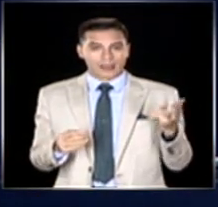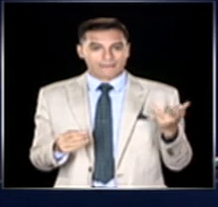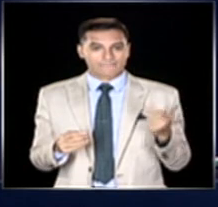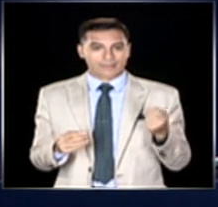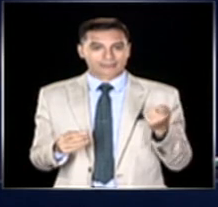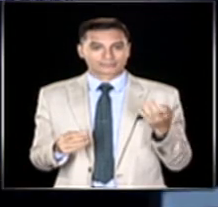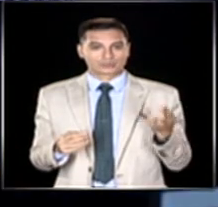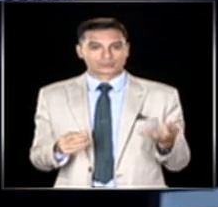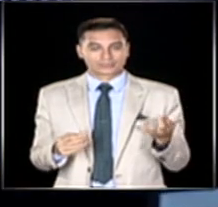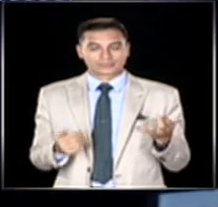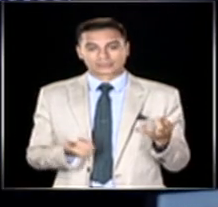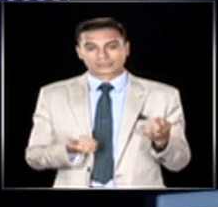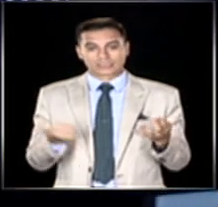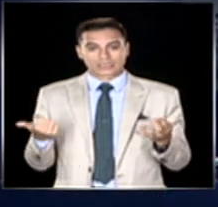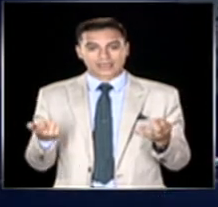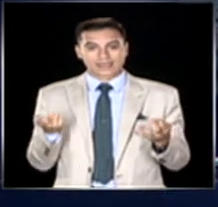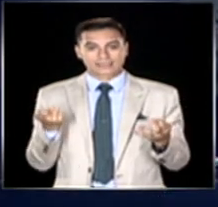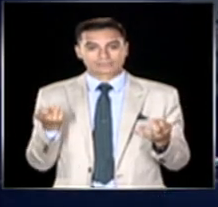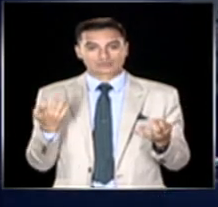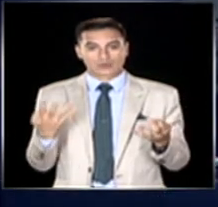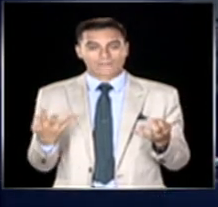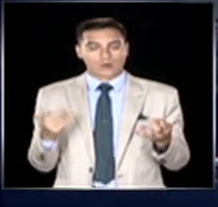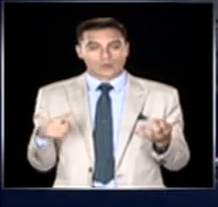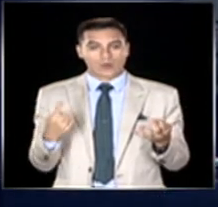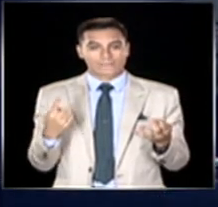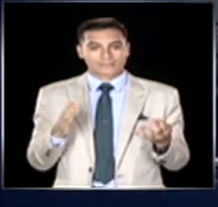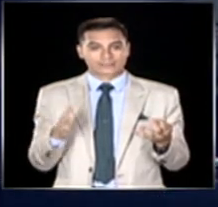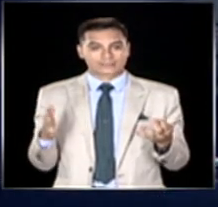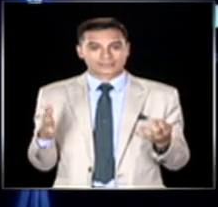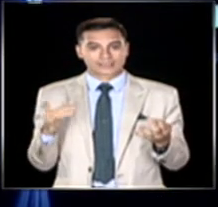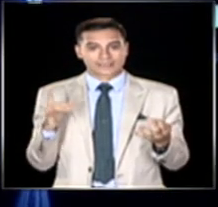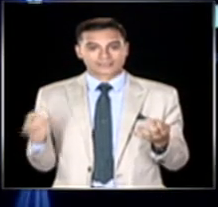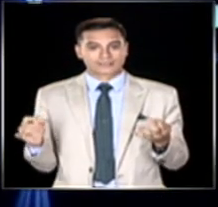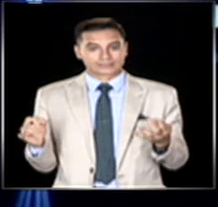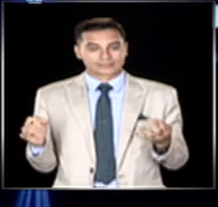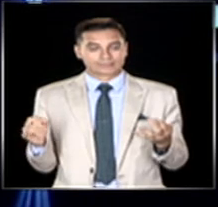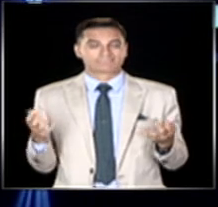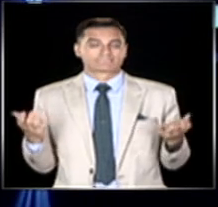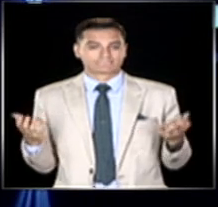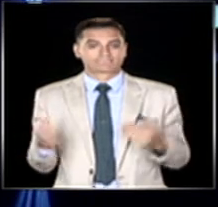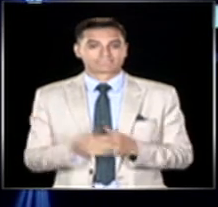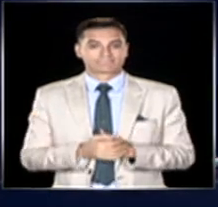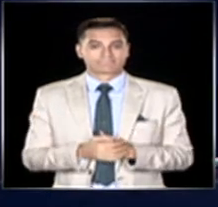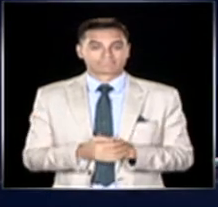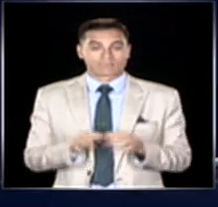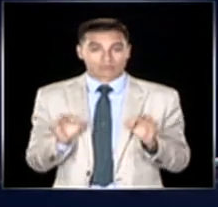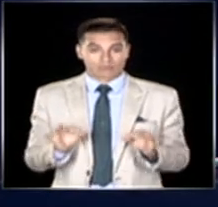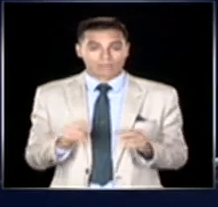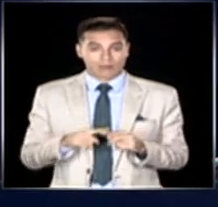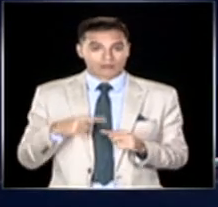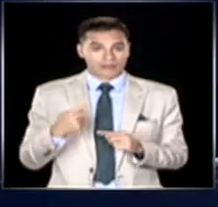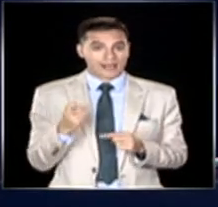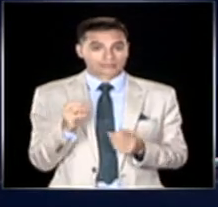بقيته 35 45 وإجابة واحدة بس بقيته 50 إن شاء الله طبعاً الفقرة اللي